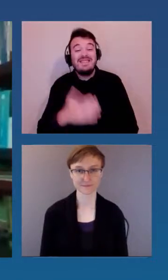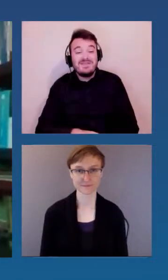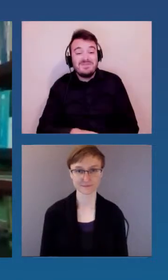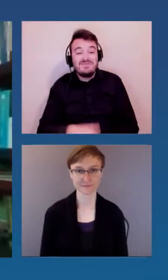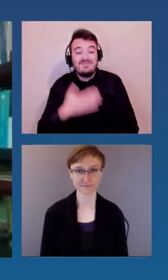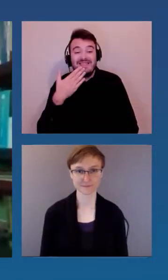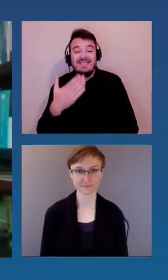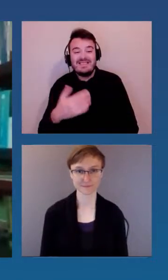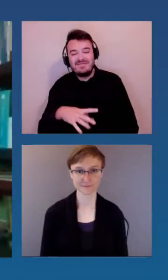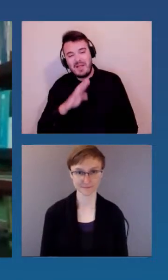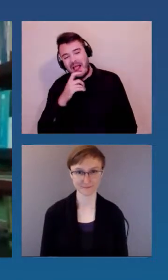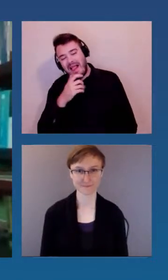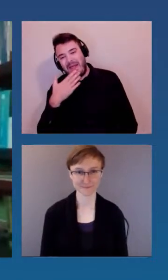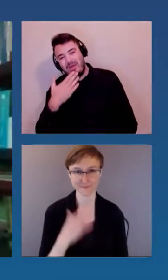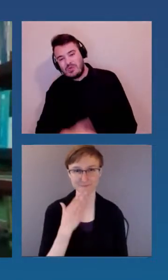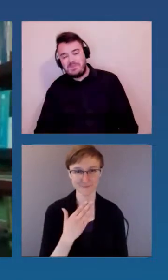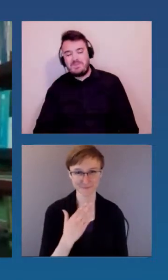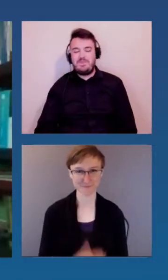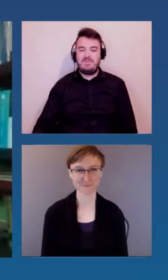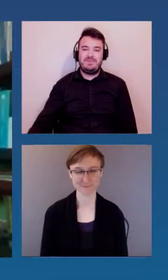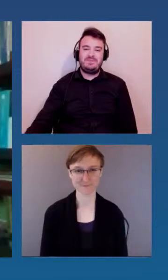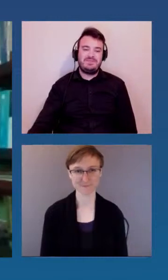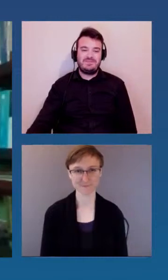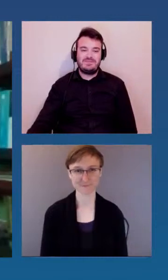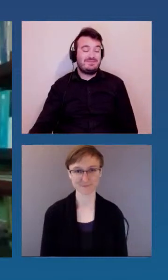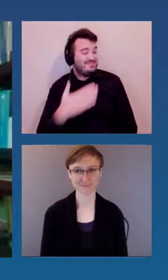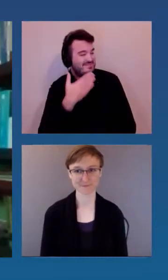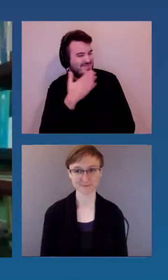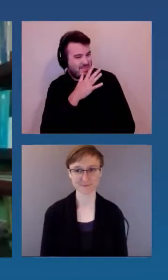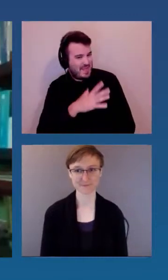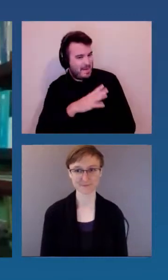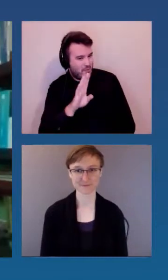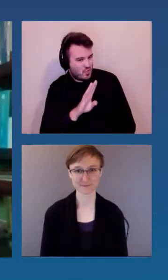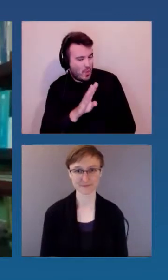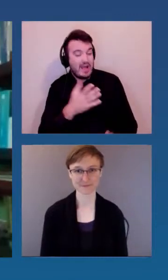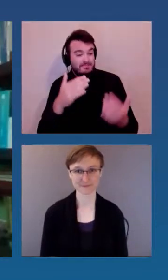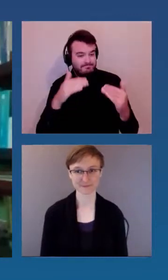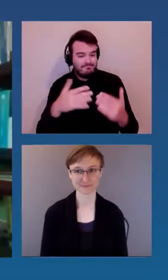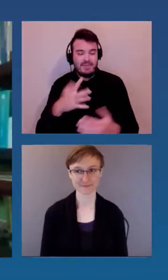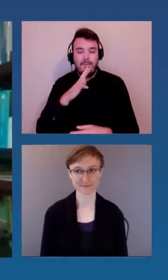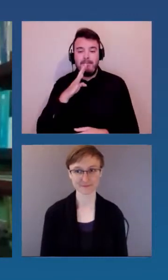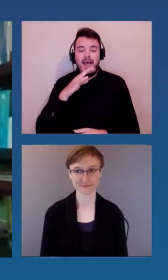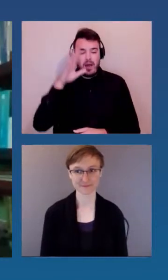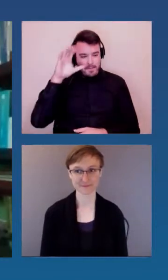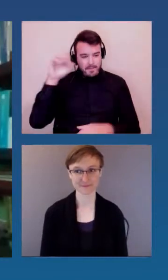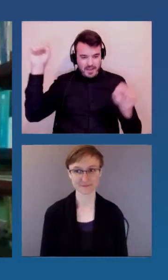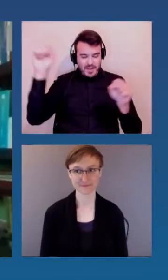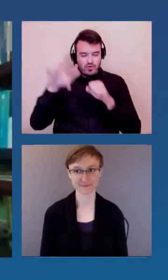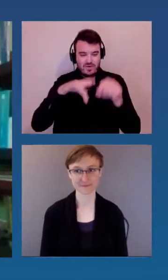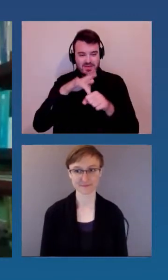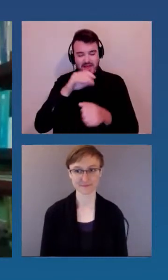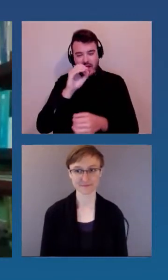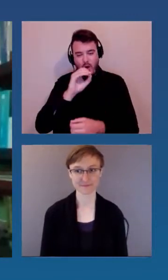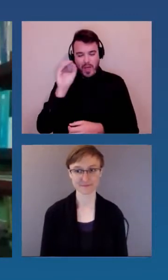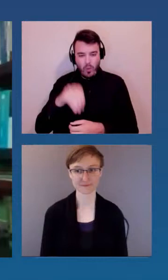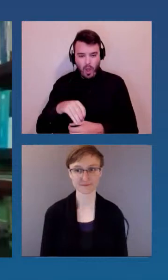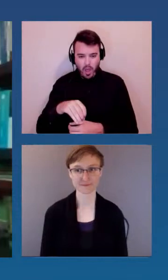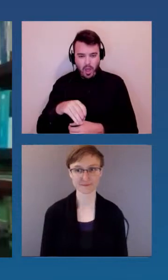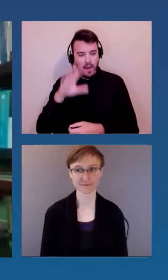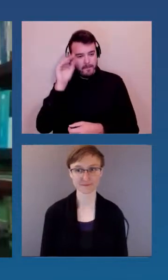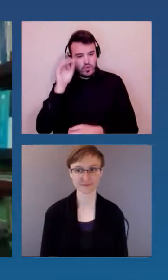adapter, s'adapter pour faire le possible et l'impossible pour bien servir nos étudiants et ainsi notre